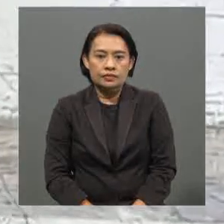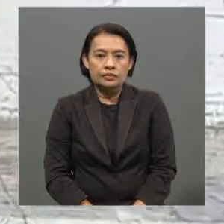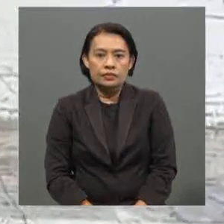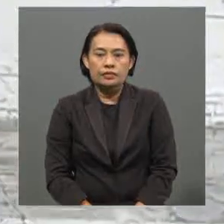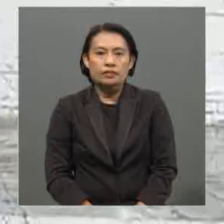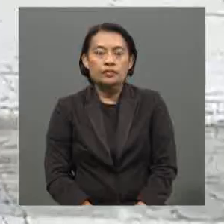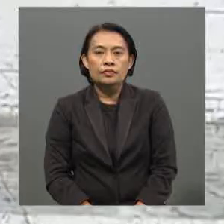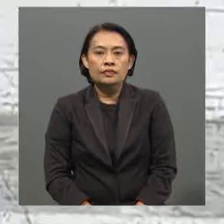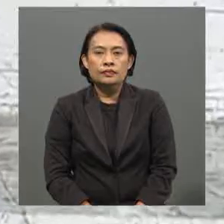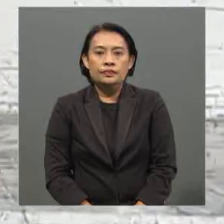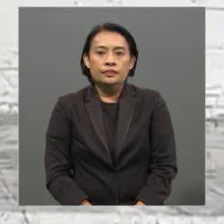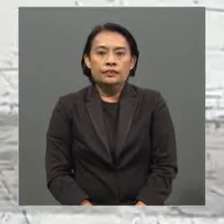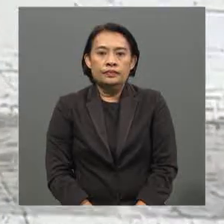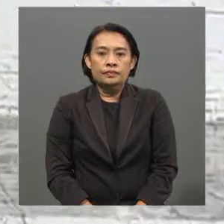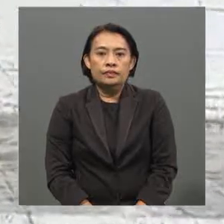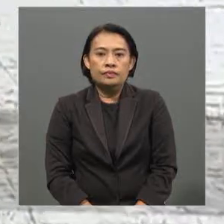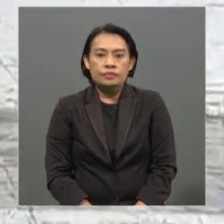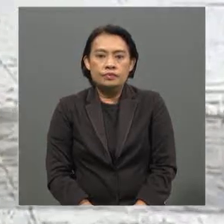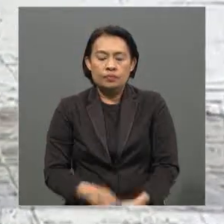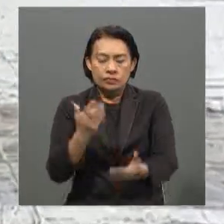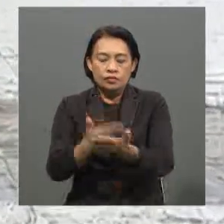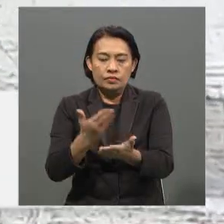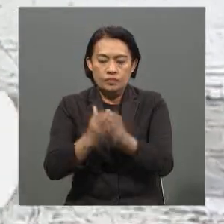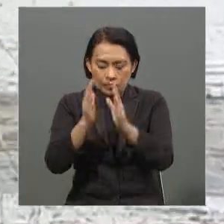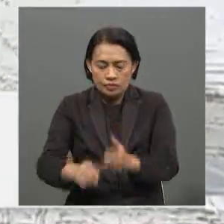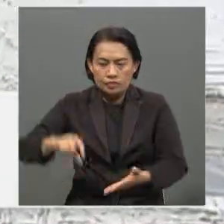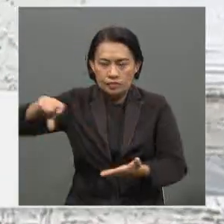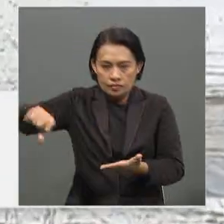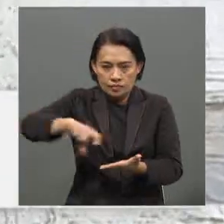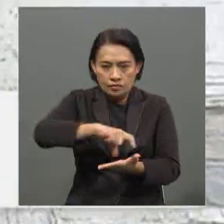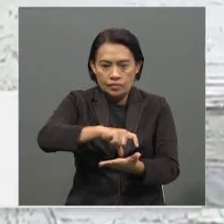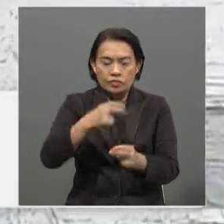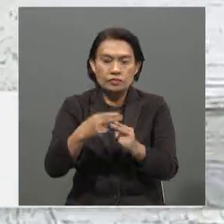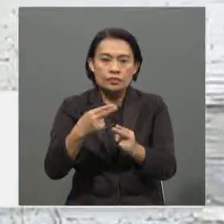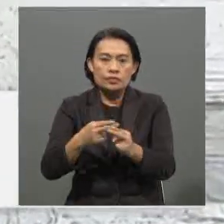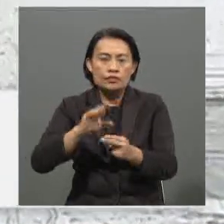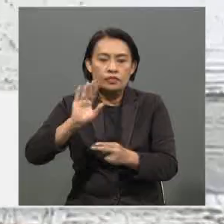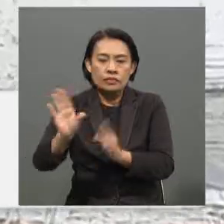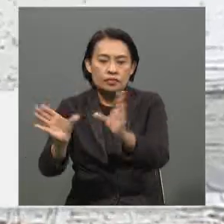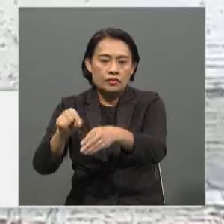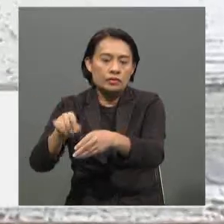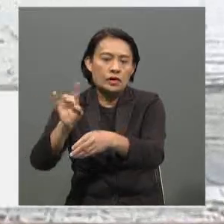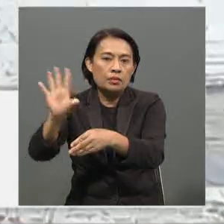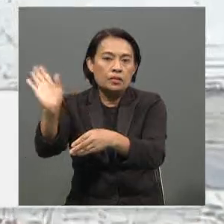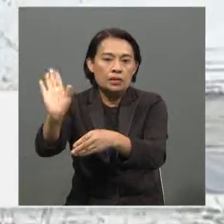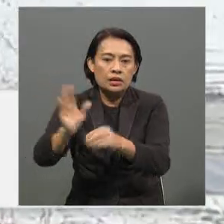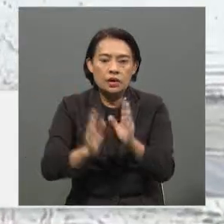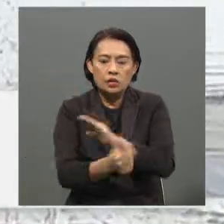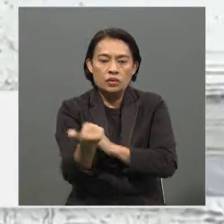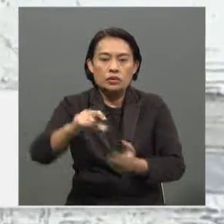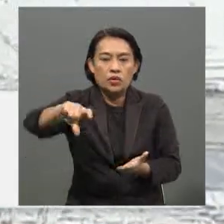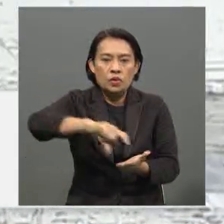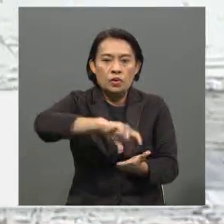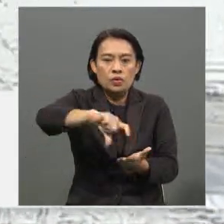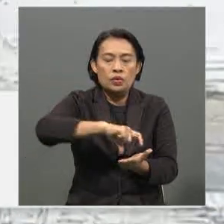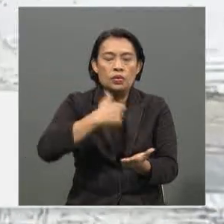เนี่มันจะมีมีคนโอนเข้ามาหลายหลายที่ไม่ใช่เฉพาะคณะนี้นะอที่ที่มา